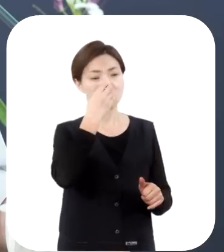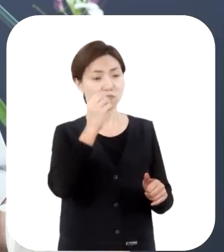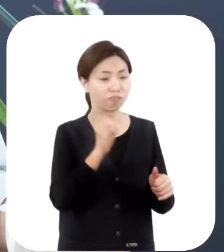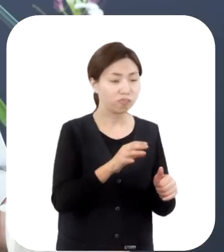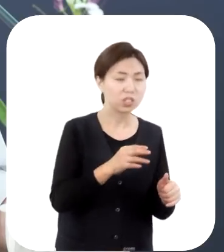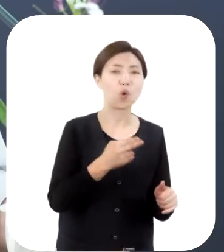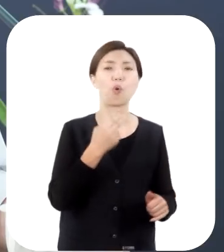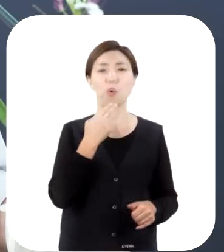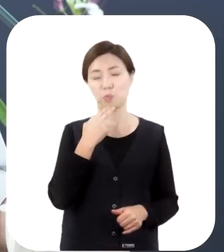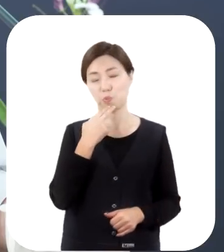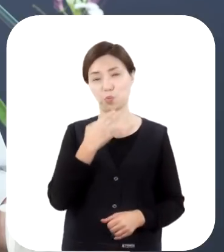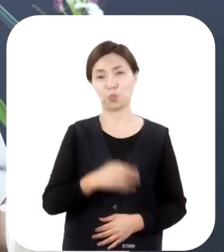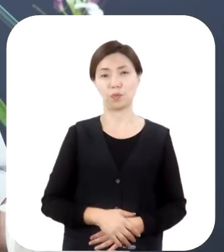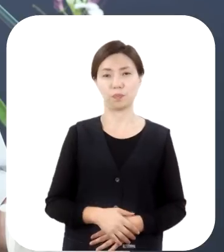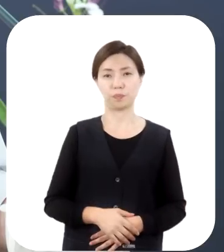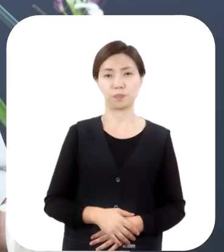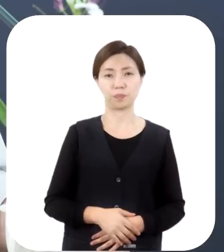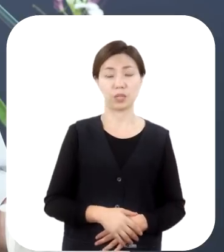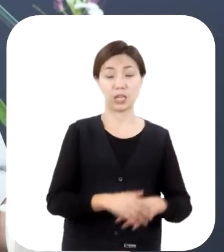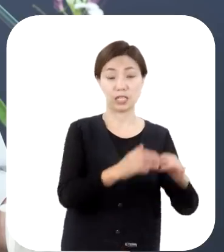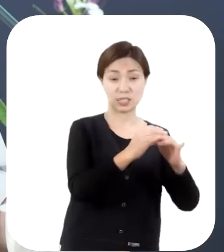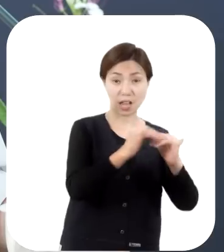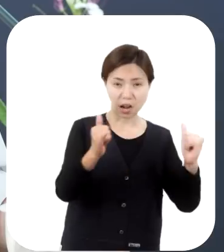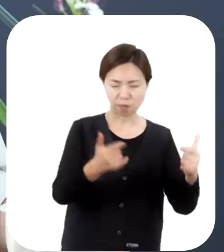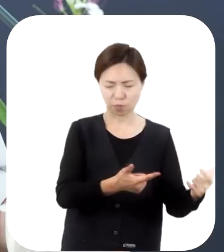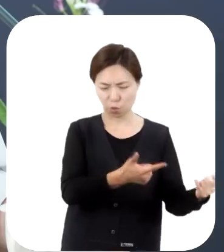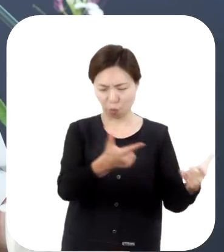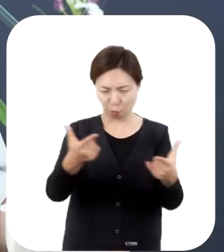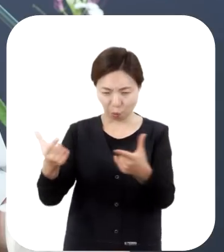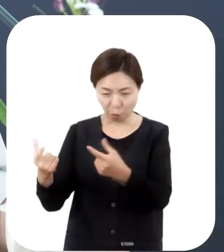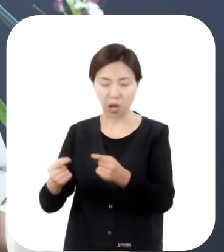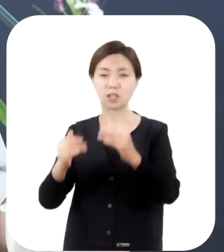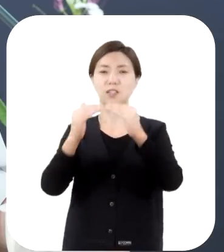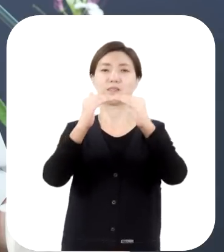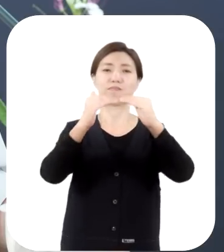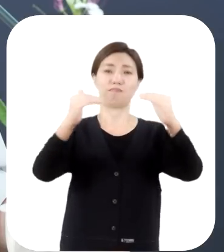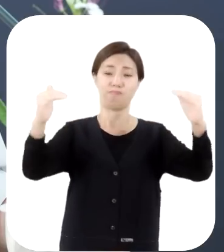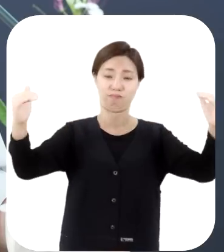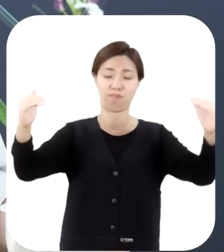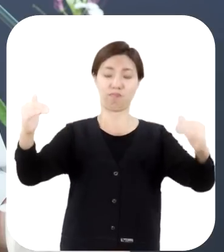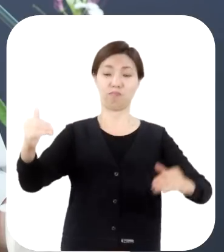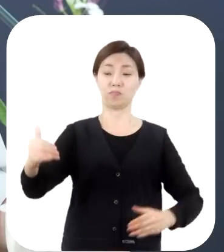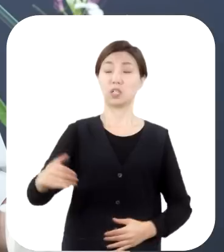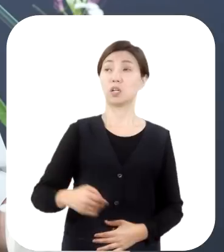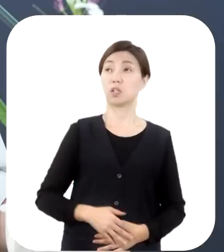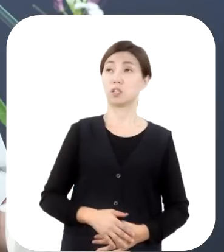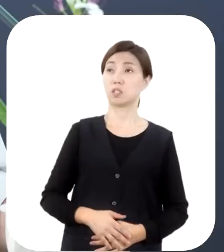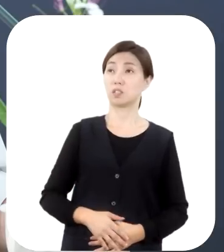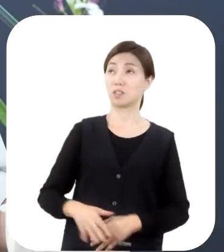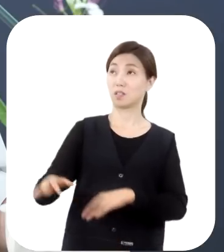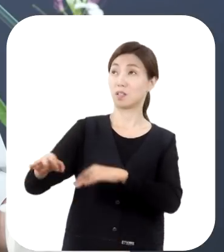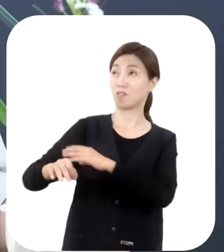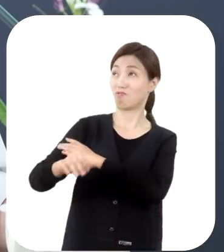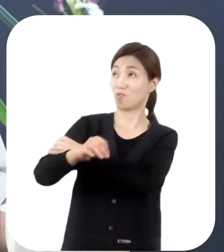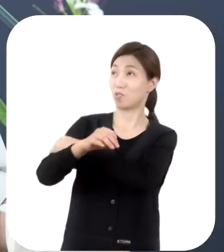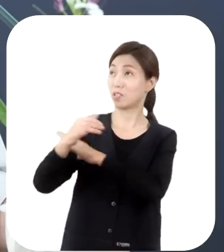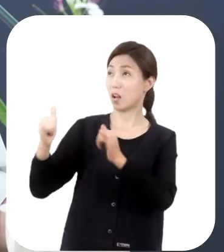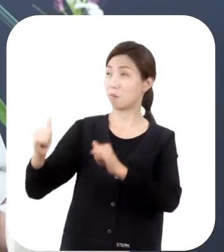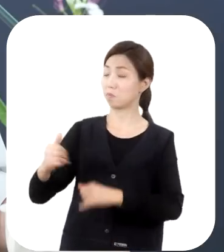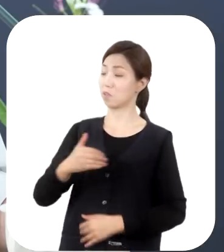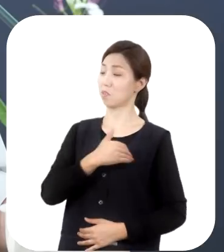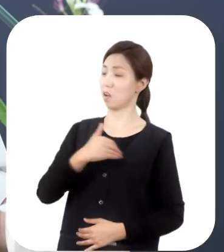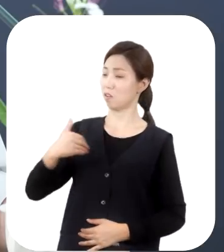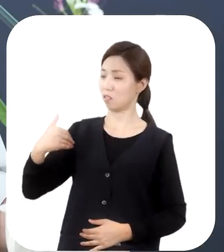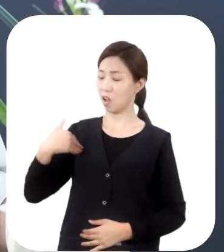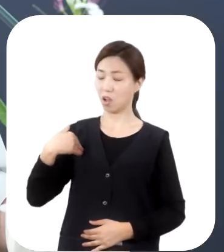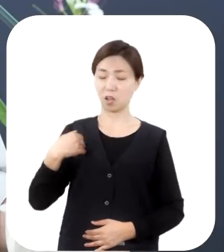천민들의 그런 사람에 대해서도 무시하지 않는 그런 소위 당당하되